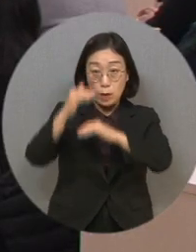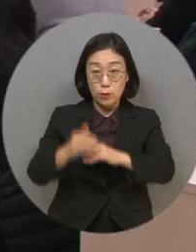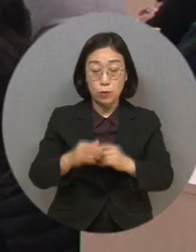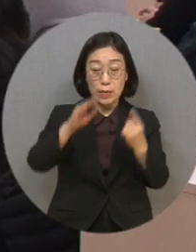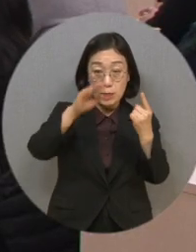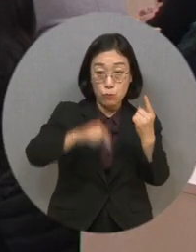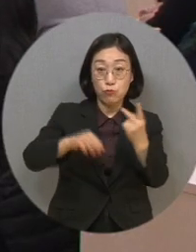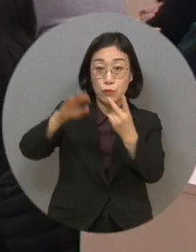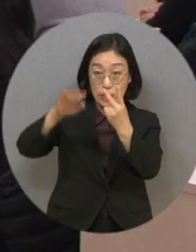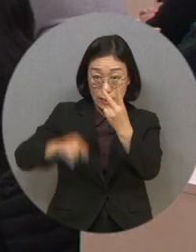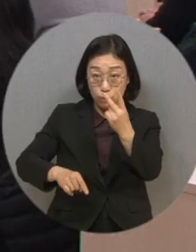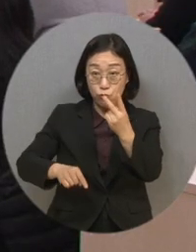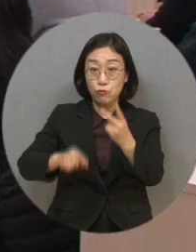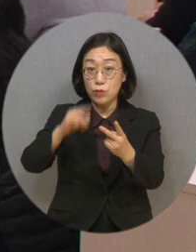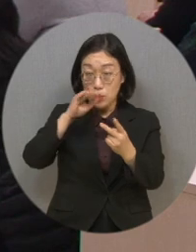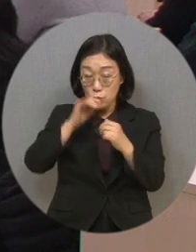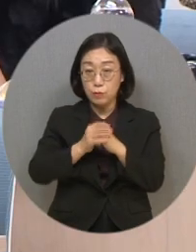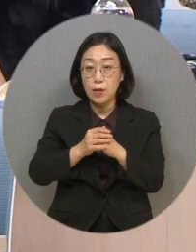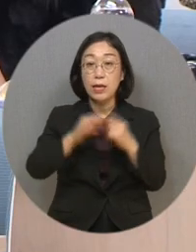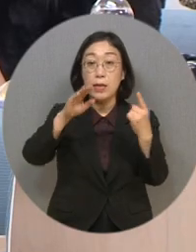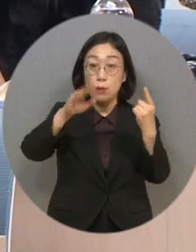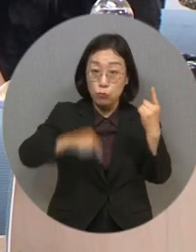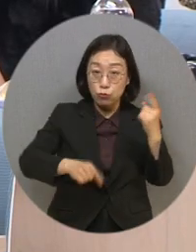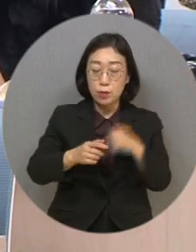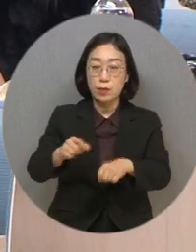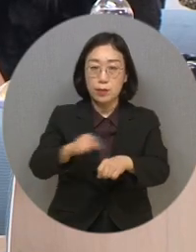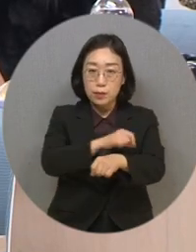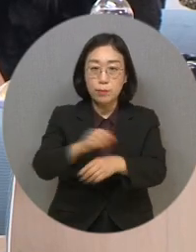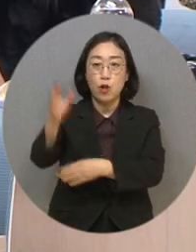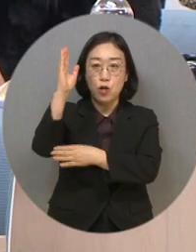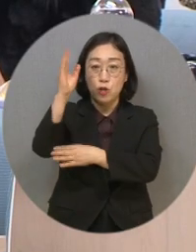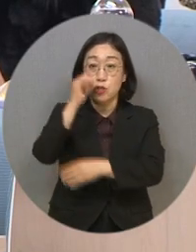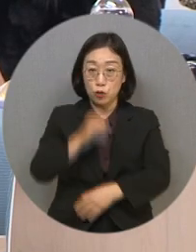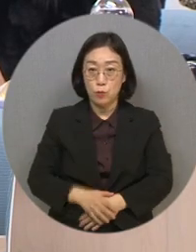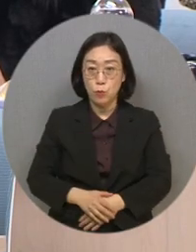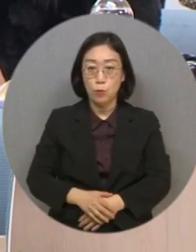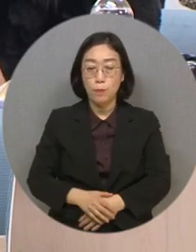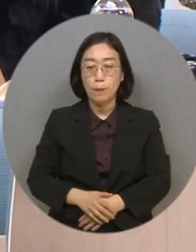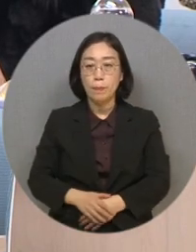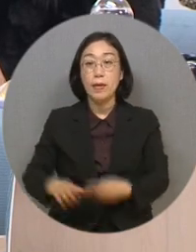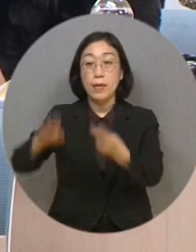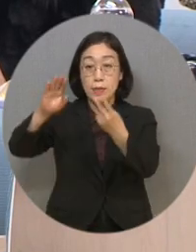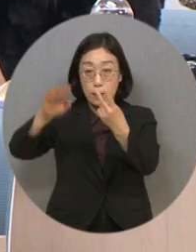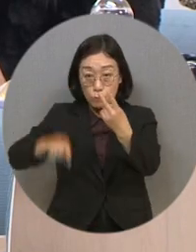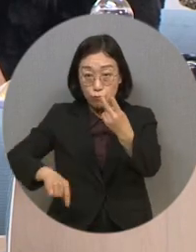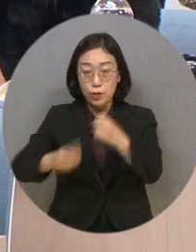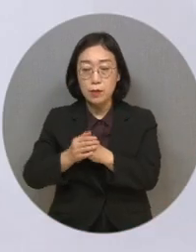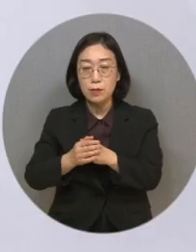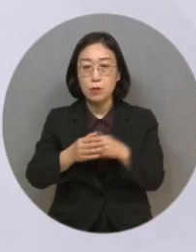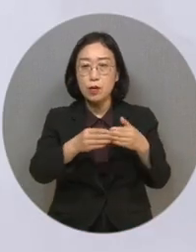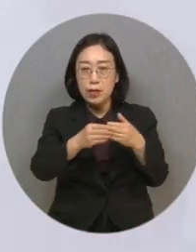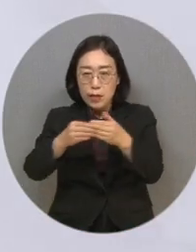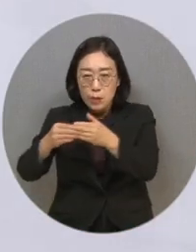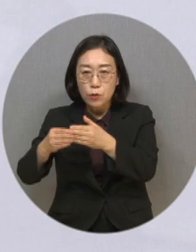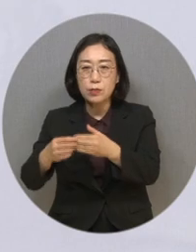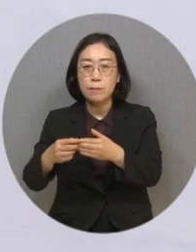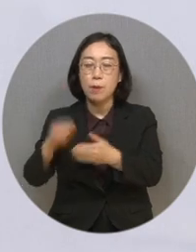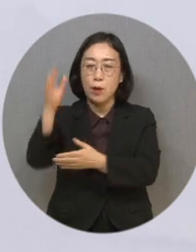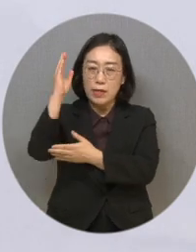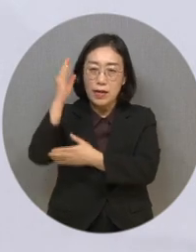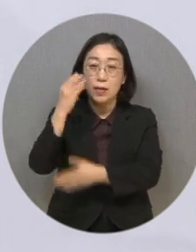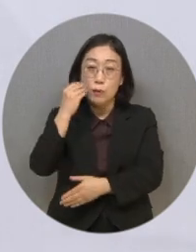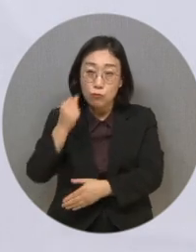2부로 나누어 진행되며 1부에서는 특별 강의가 진행되겠고 2부에서는 리더십 스피치 교육을